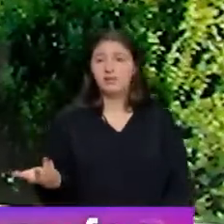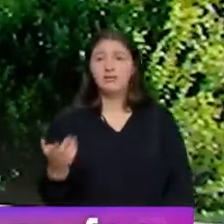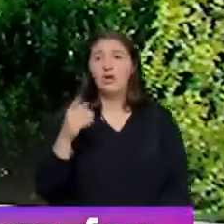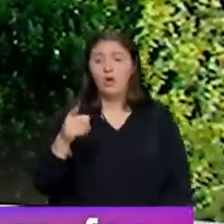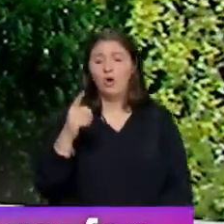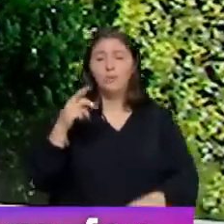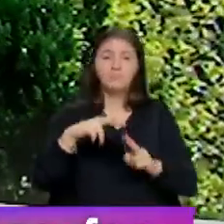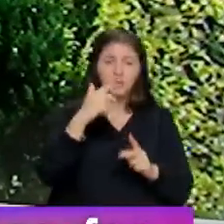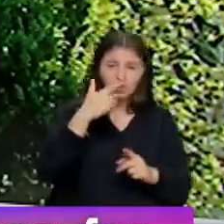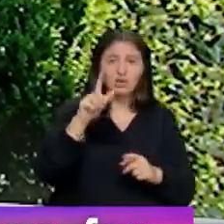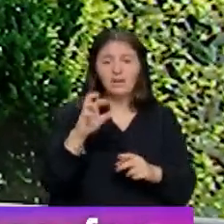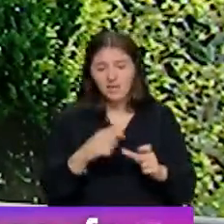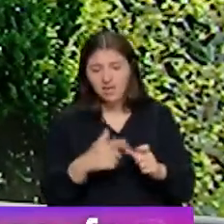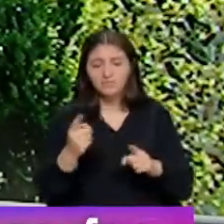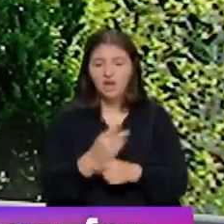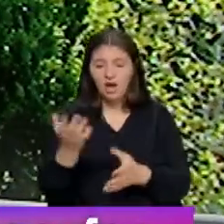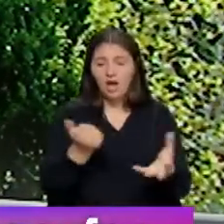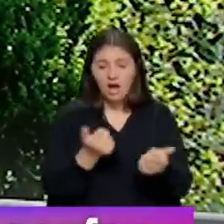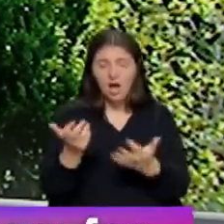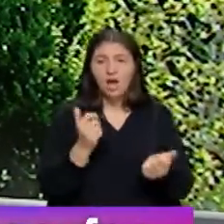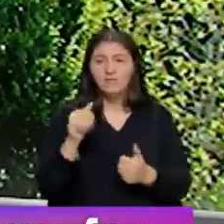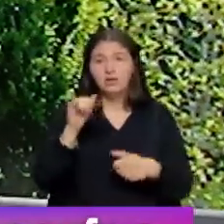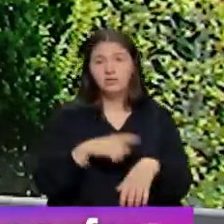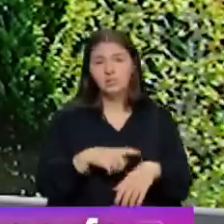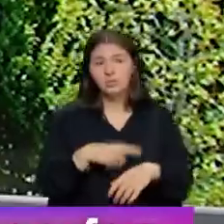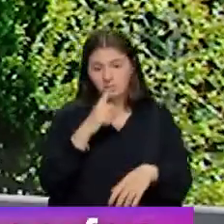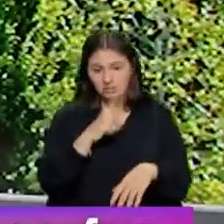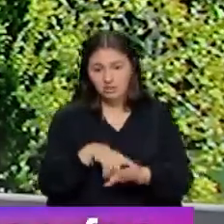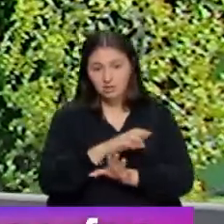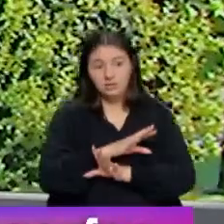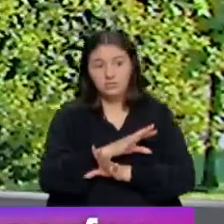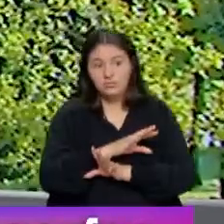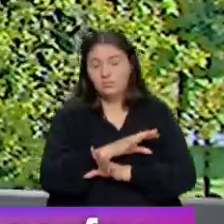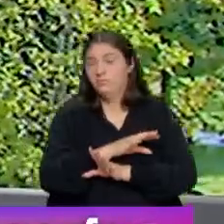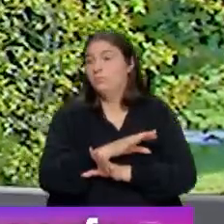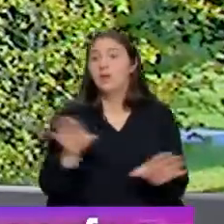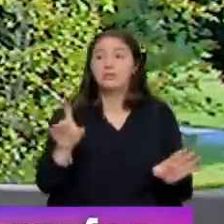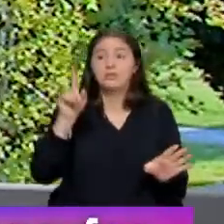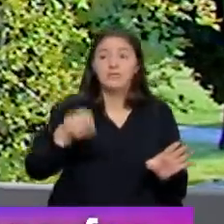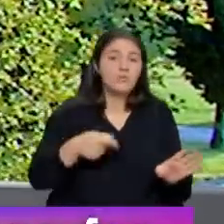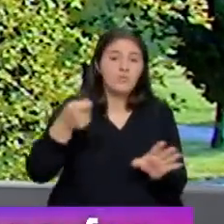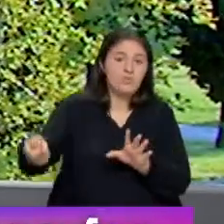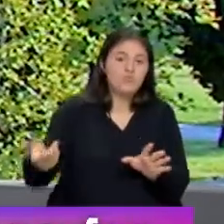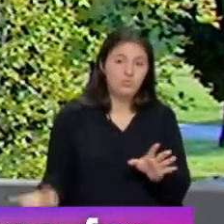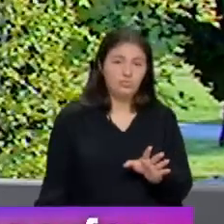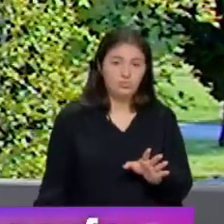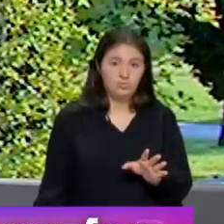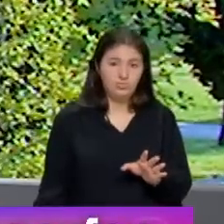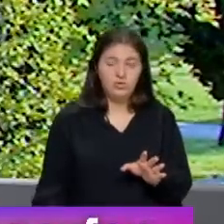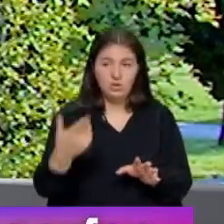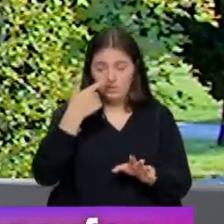o mazotu benzini lpg'yi aldığınızda aynı zamanda inanılmaz da bir vergi ödüyorsunuz